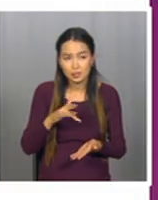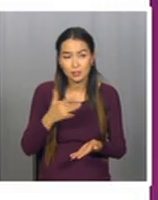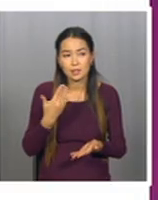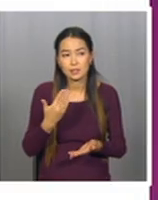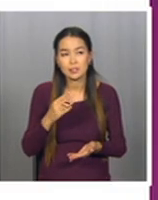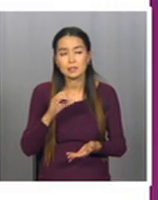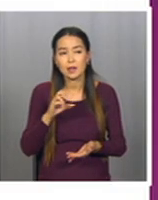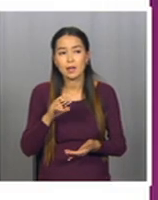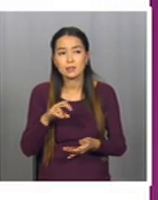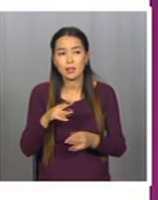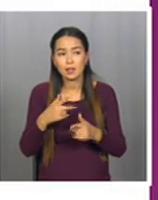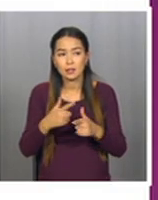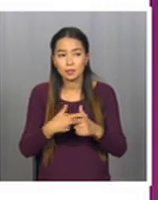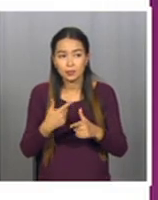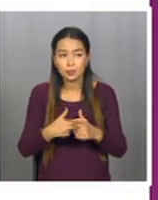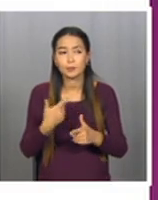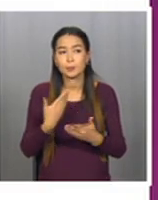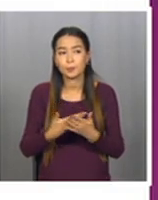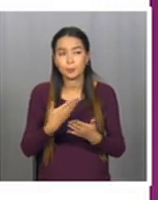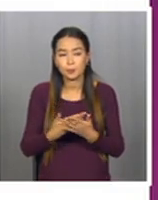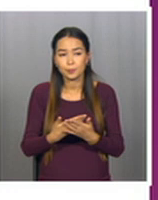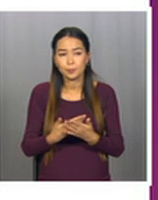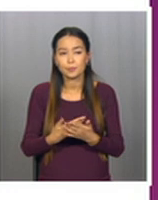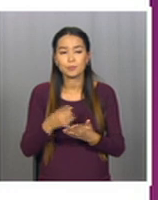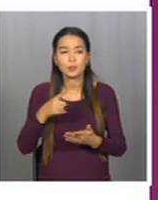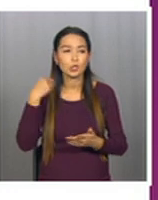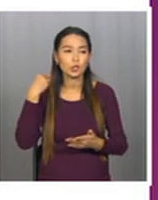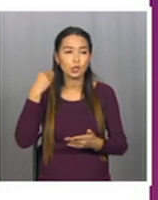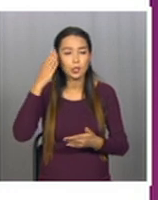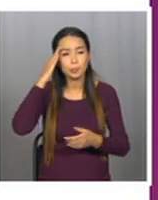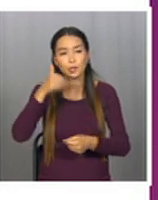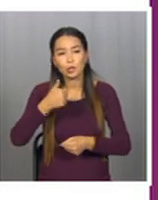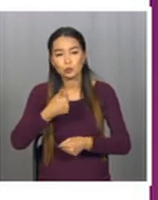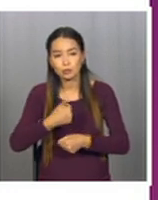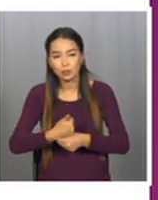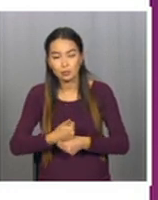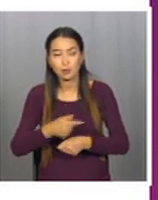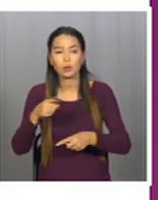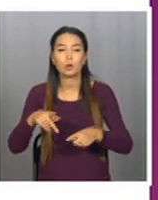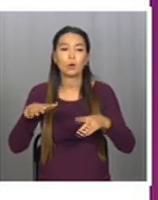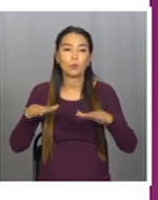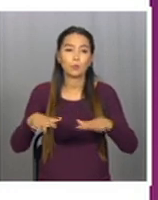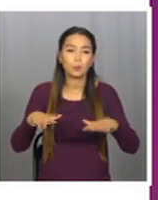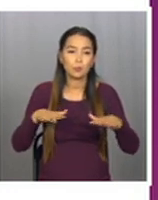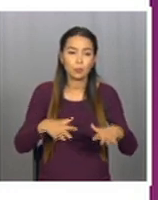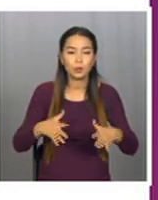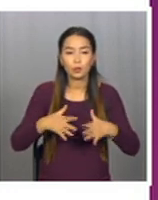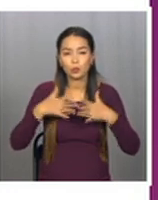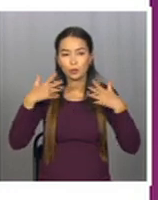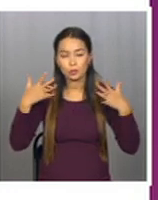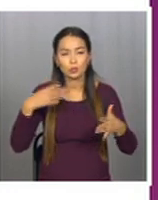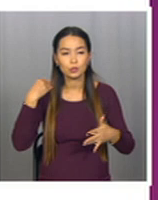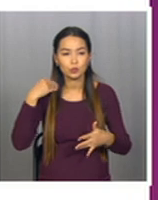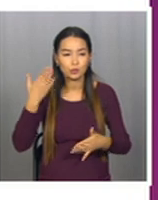аталды. Цитадельде, мысалы, түрік билеушілері, сол жердегі үлкен түрік